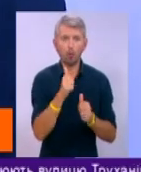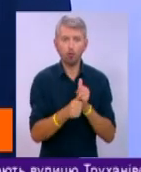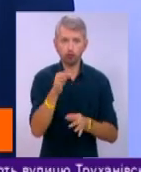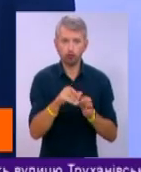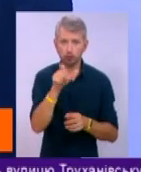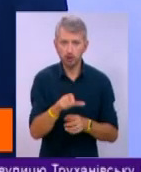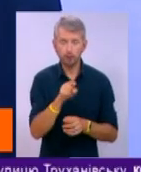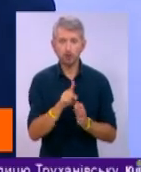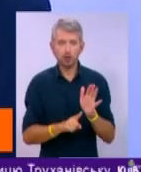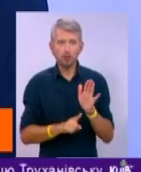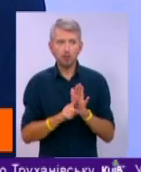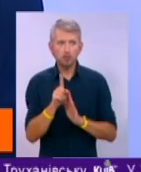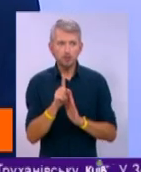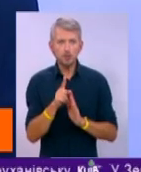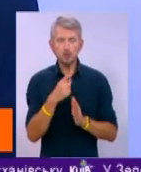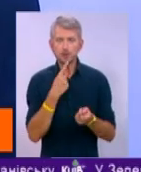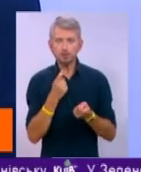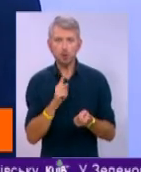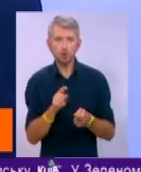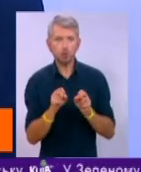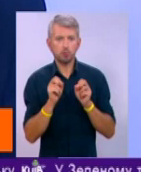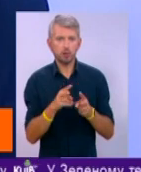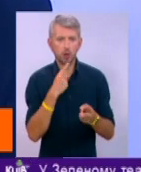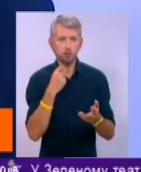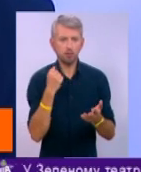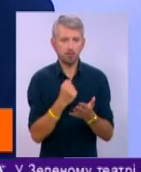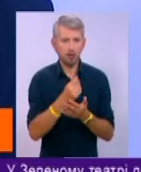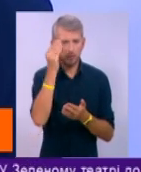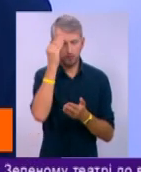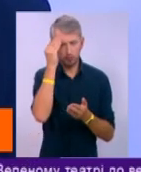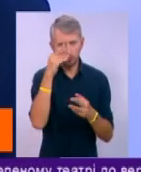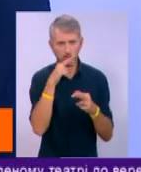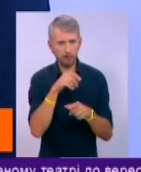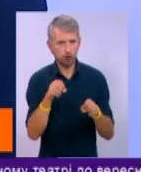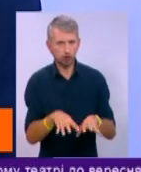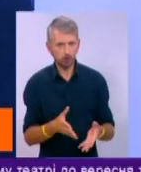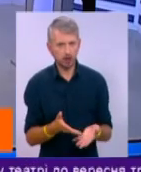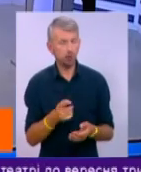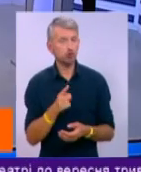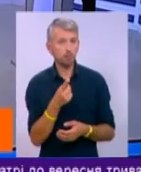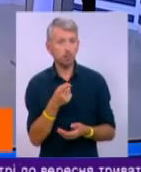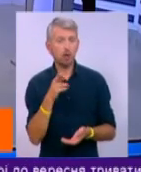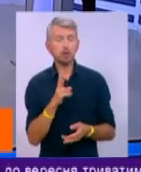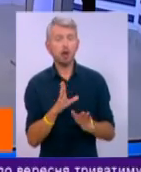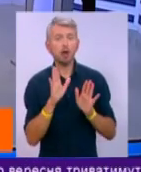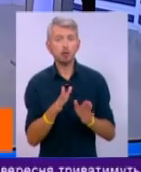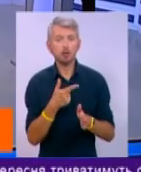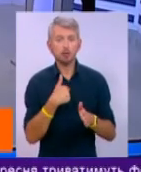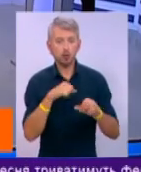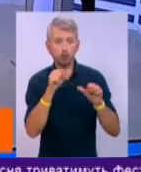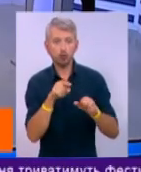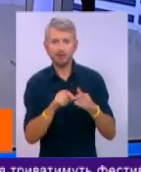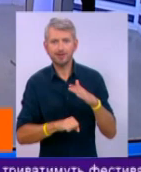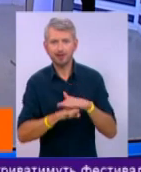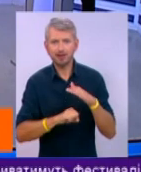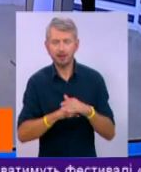вони почнуть оглядатися, що небезпечно приймати завідомо неправосудне рішення. Чому? Як тільки ми сформуємо навіть на цих